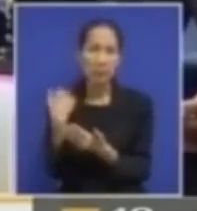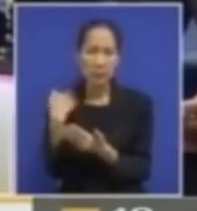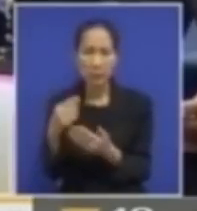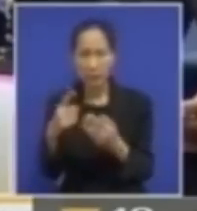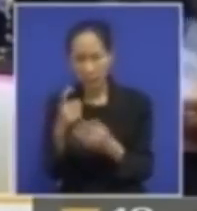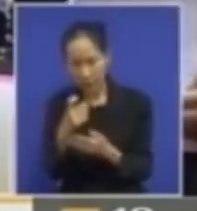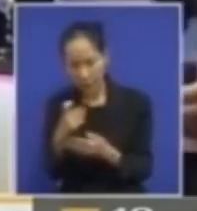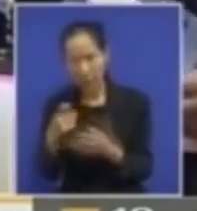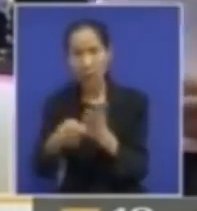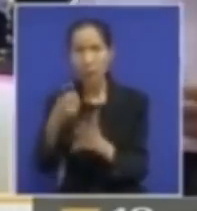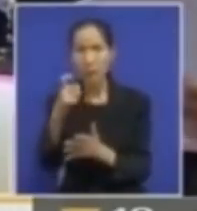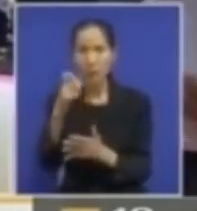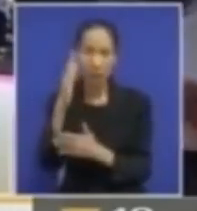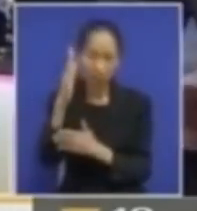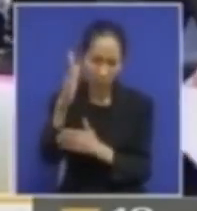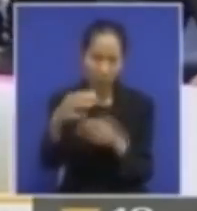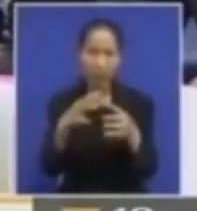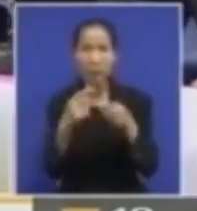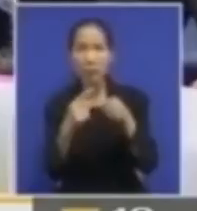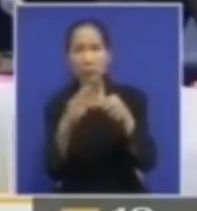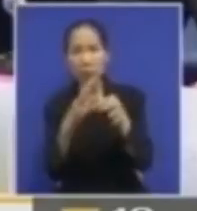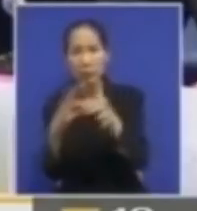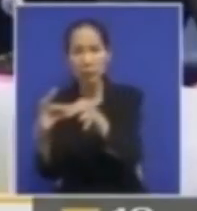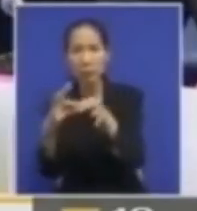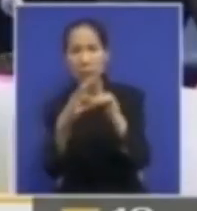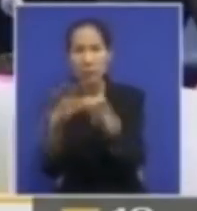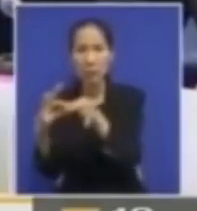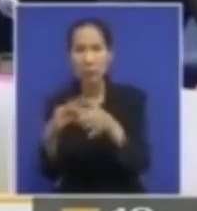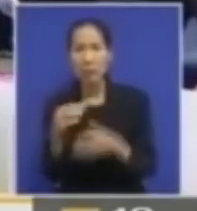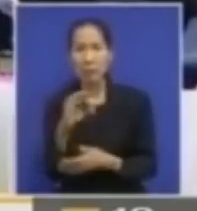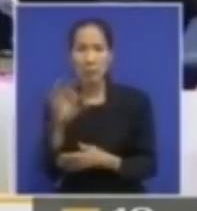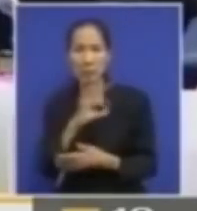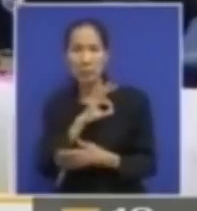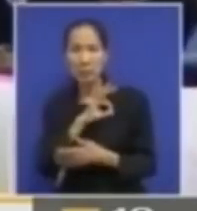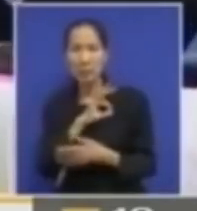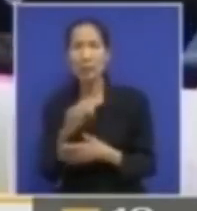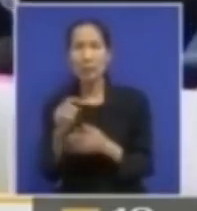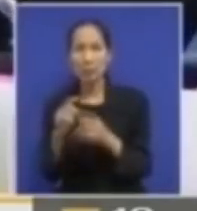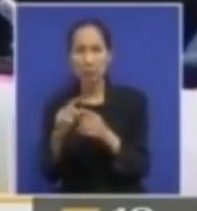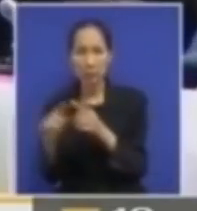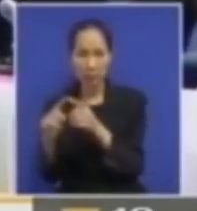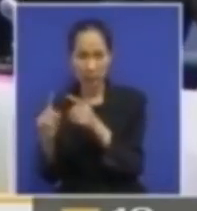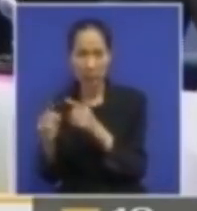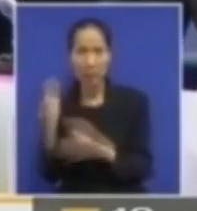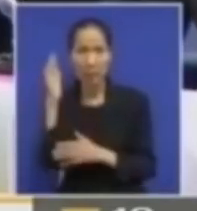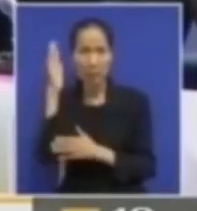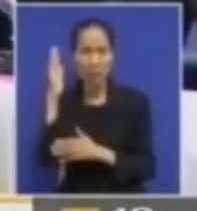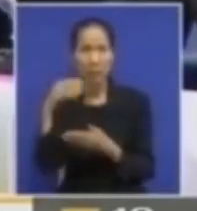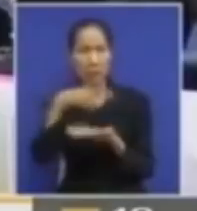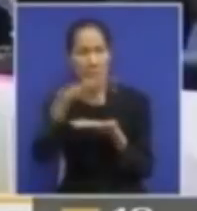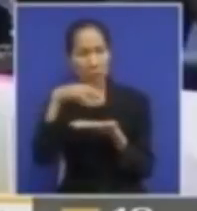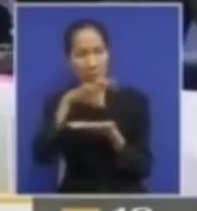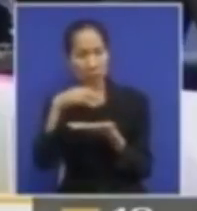จะมีผลต่อเนื่องไปข้างหน้าจะมีสมาชิกมาชี้ในรายละเอียดเรื่องของความเสียหายของการกระทำของพลเอกประยุทธ์ข